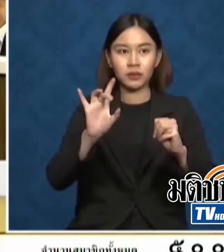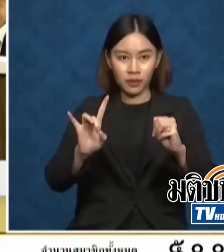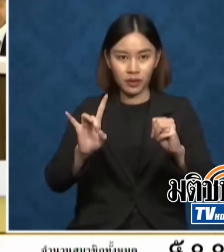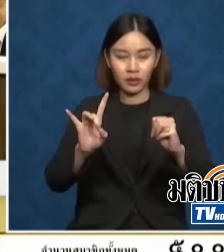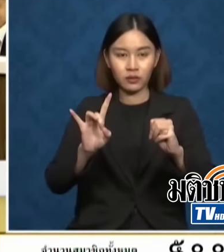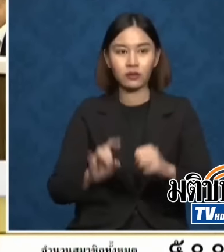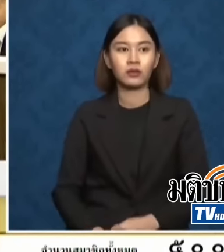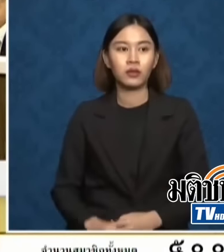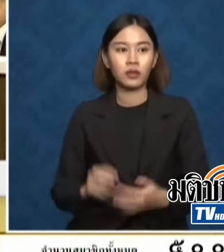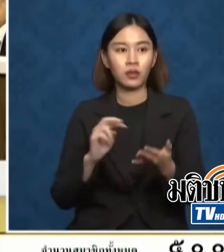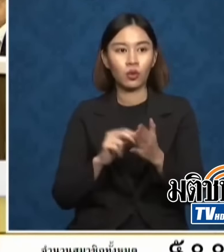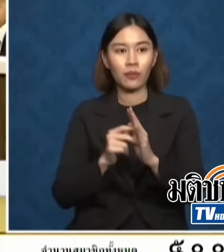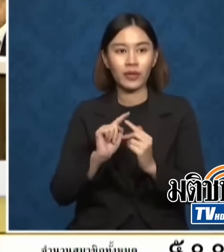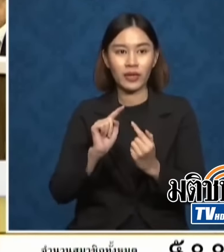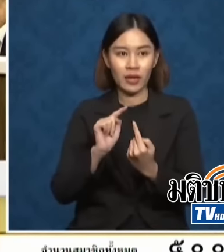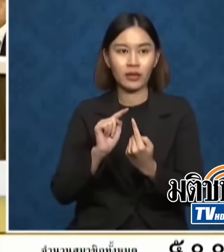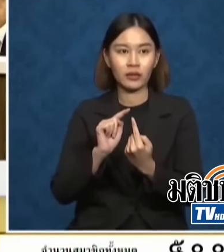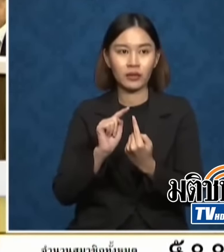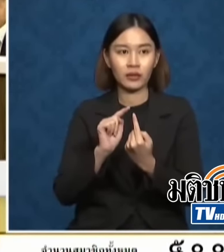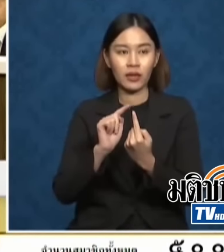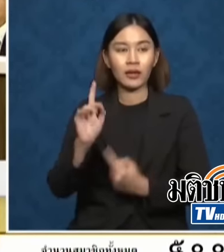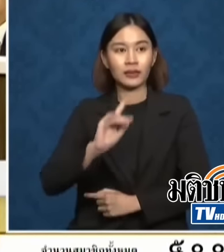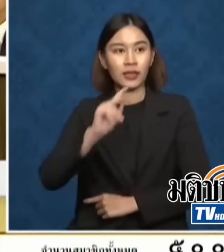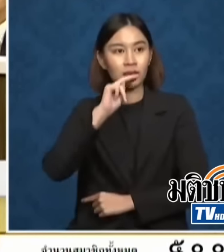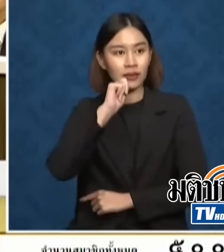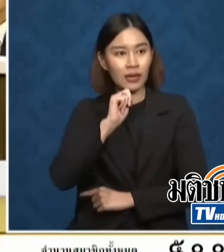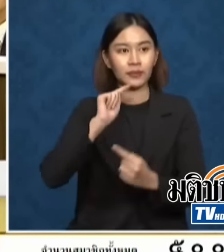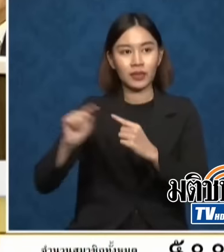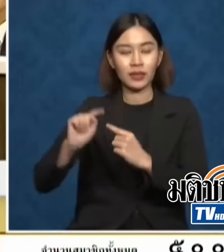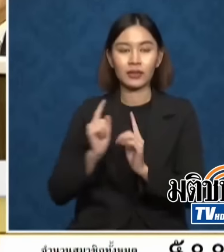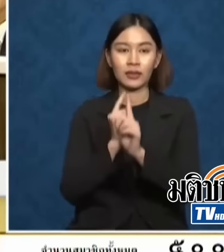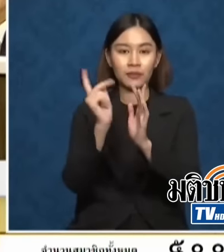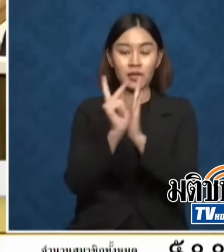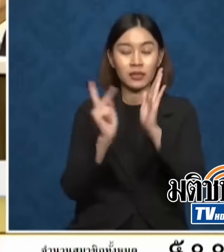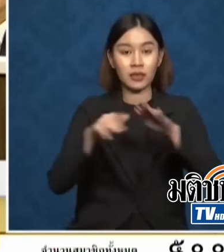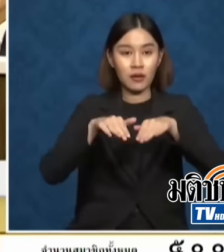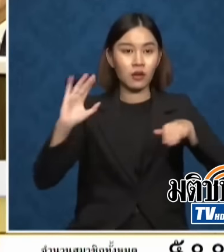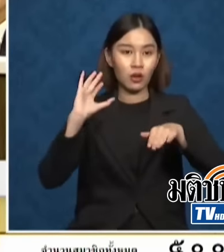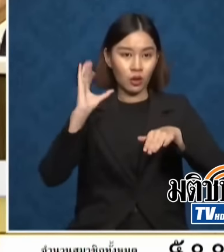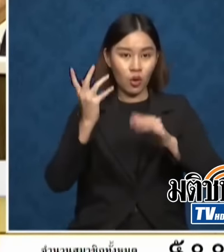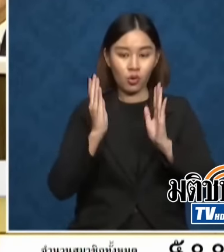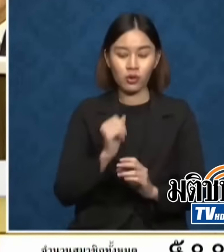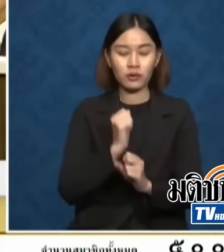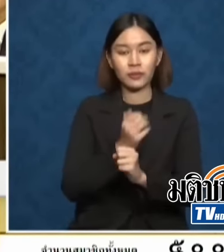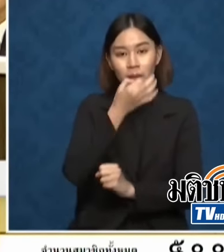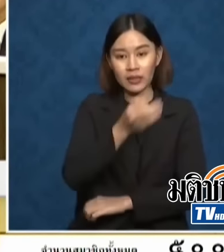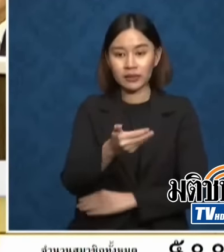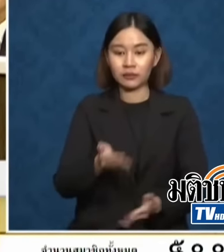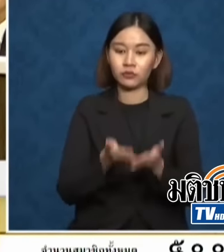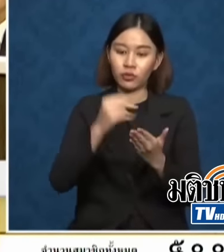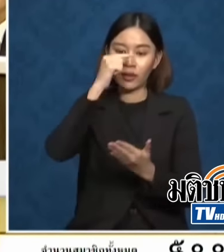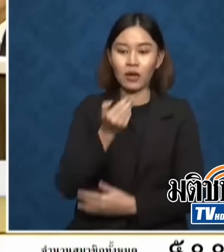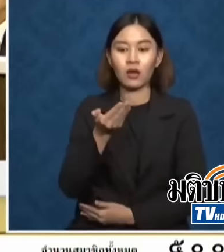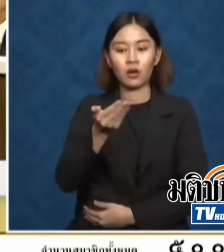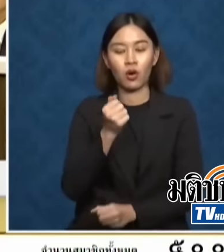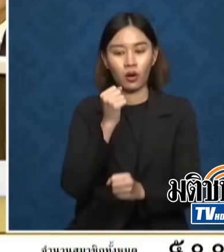48คืนชีวิตประมงนอกน่านน้ำภายใต้กติกาสากลให้ผู้ประกอบการประมงไทยสามารถขออนุ